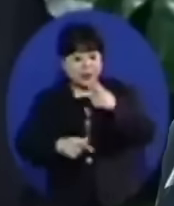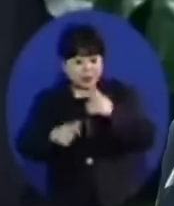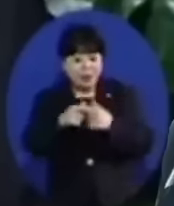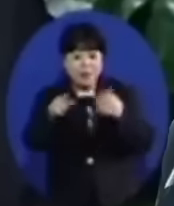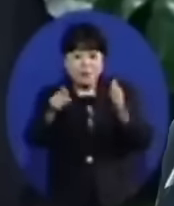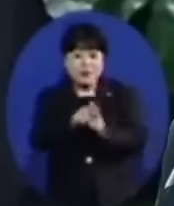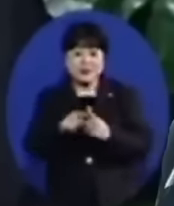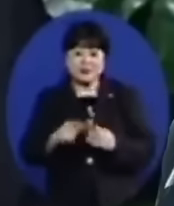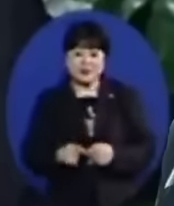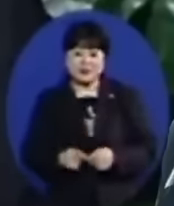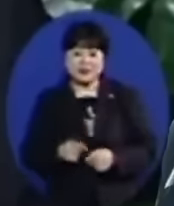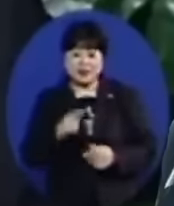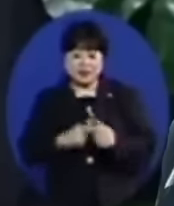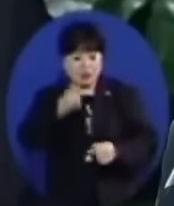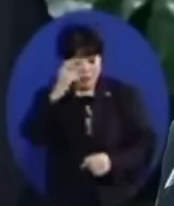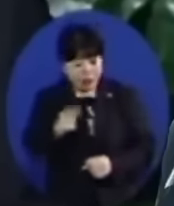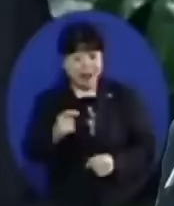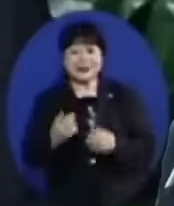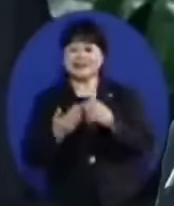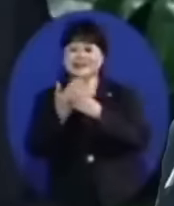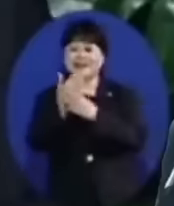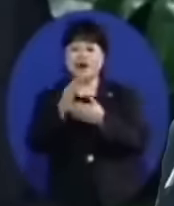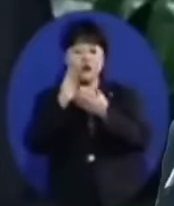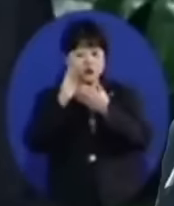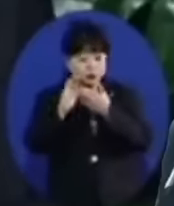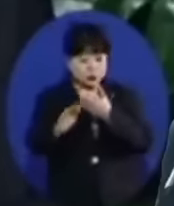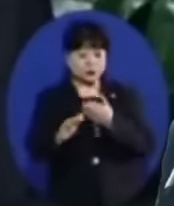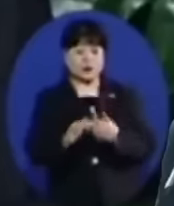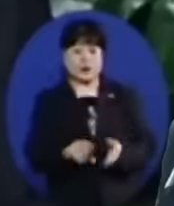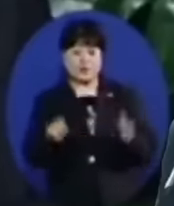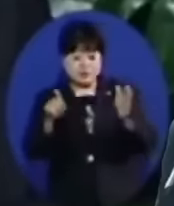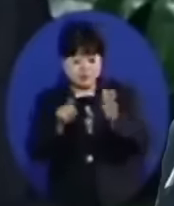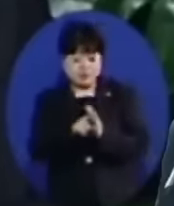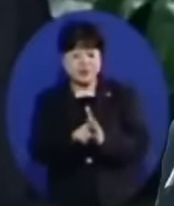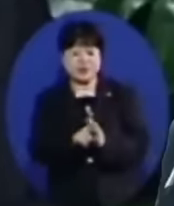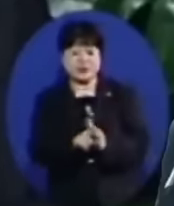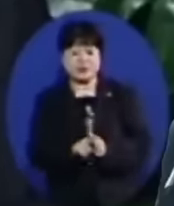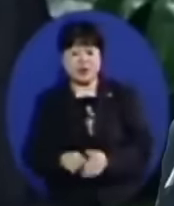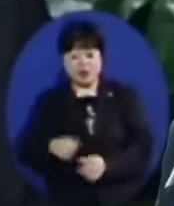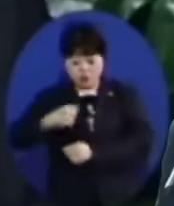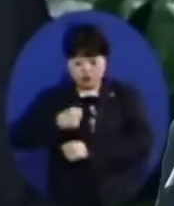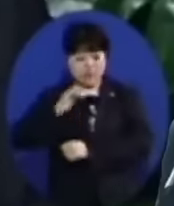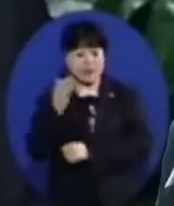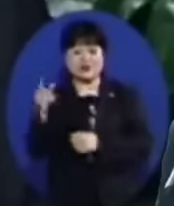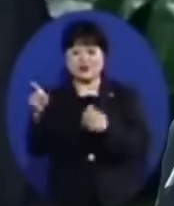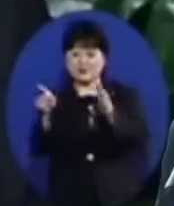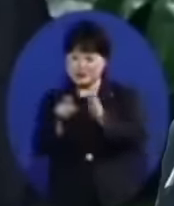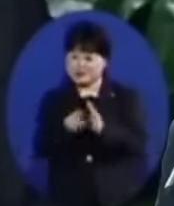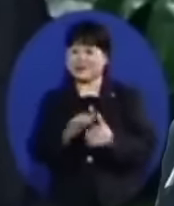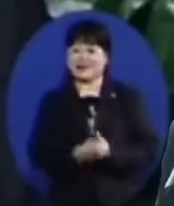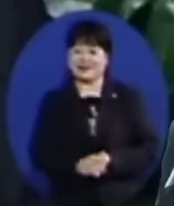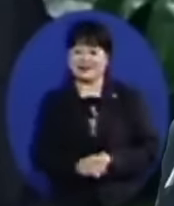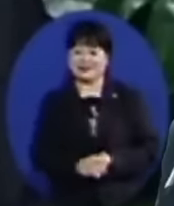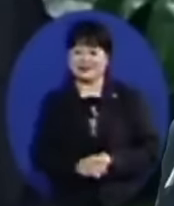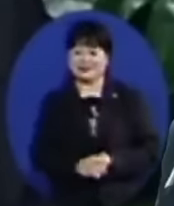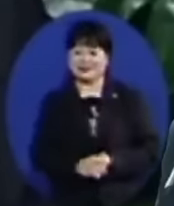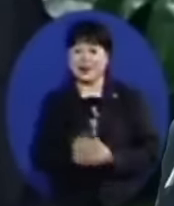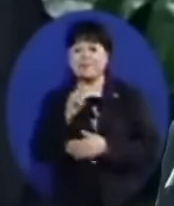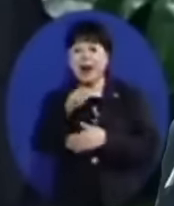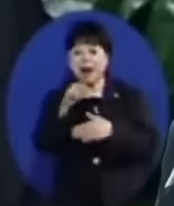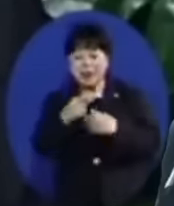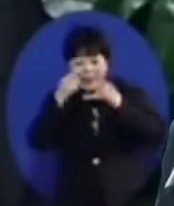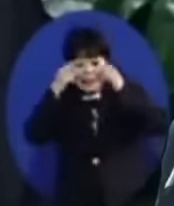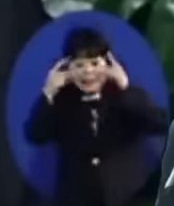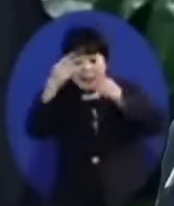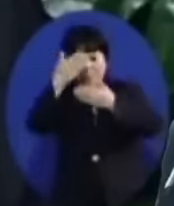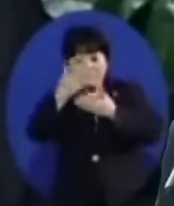믿음이 점점 강해져서 나중에는 믿음의 용사가 되는 것입니다. 그래서 마음의